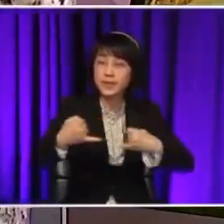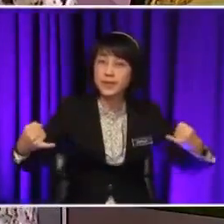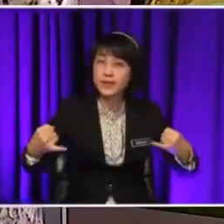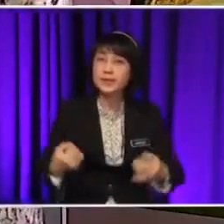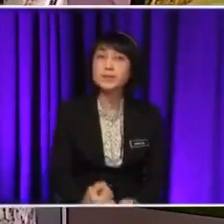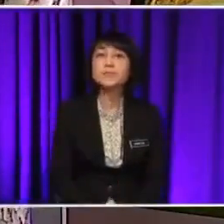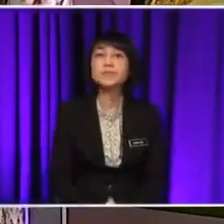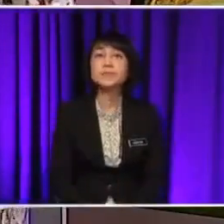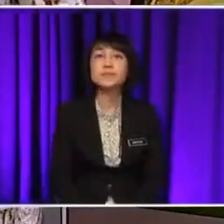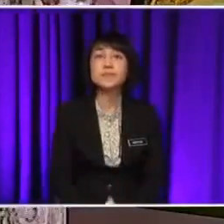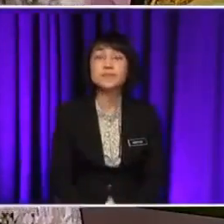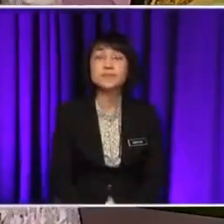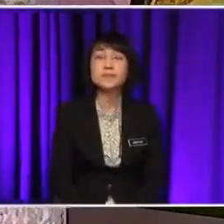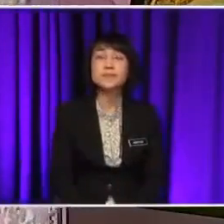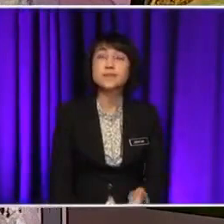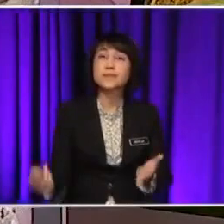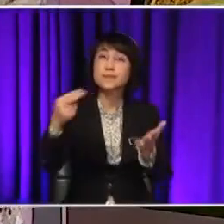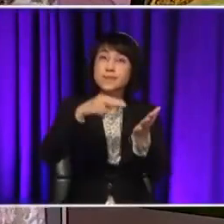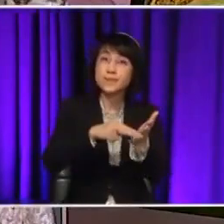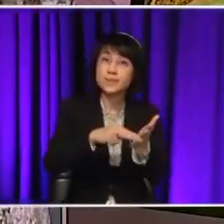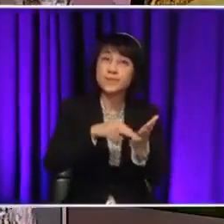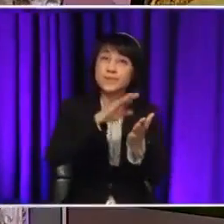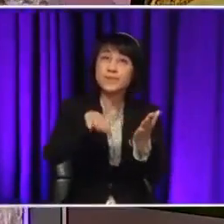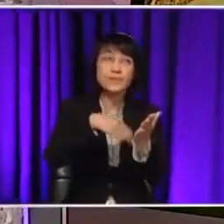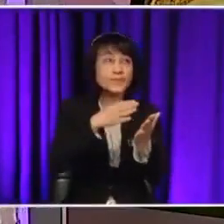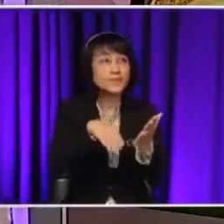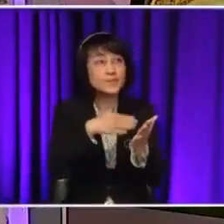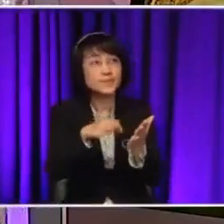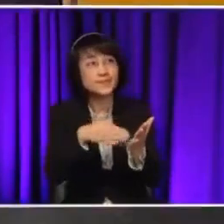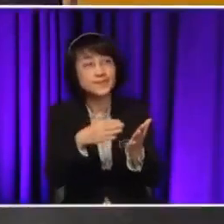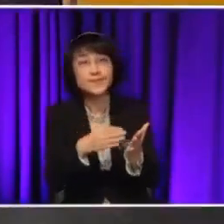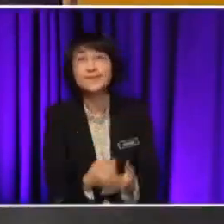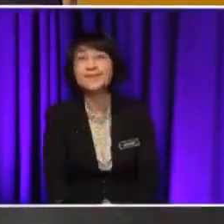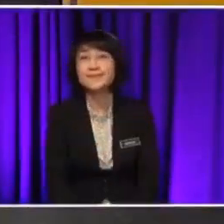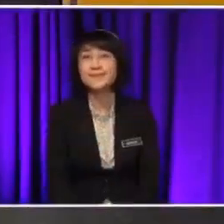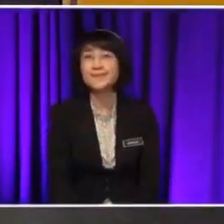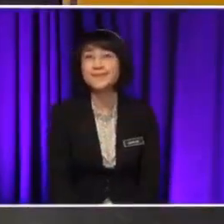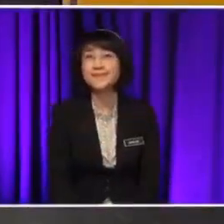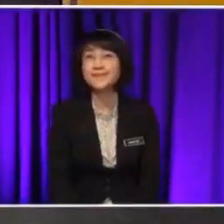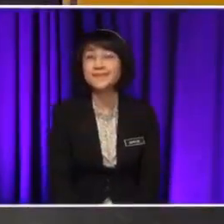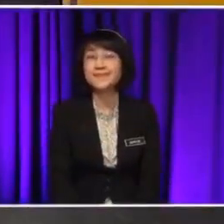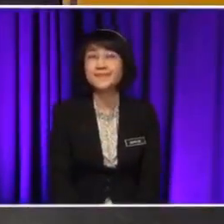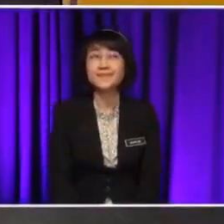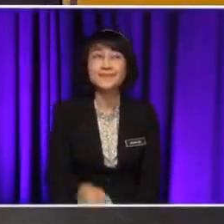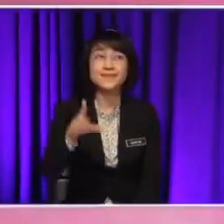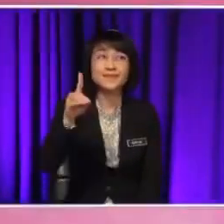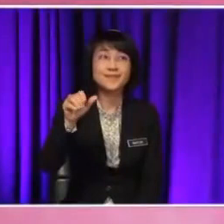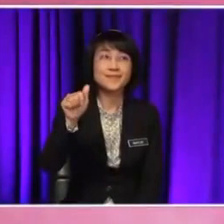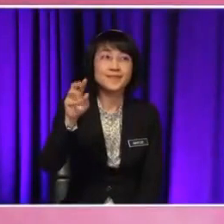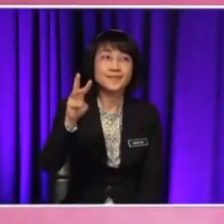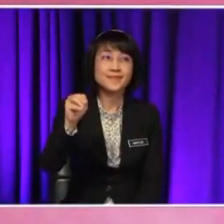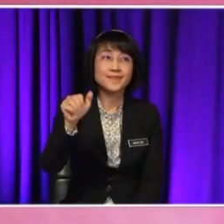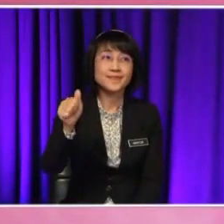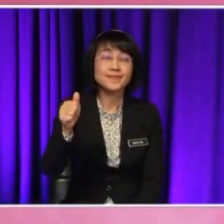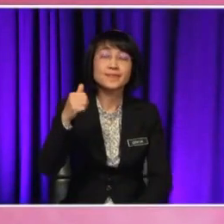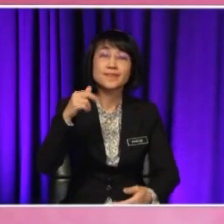ke 18. Ha, tu dia. Boleh tak fizik pula yang baca soalan? Baik. Okey, dama perlu dimasukkan ke dalam campuran